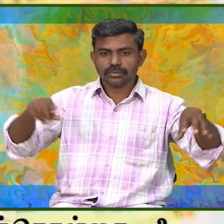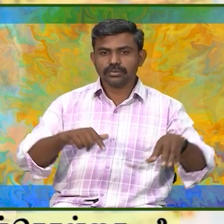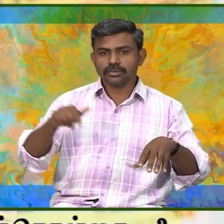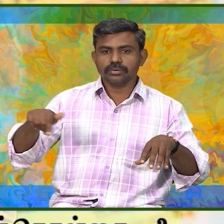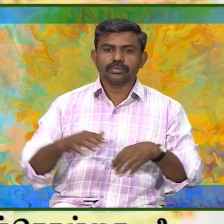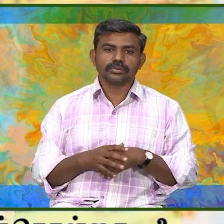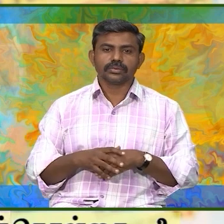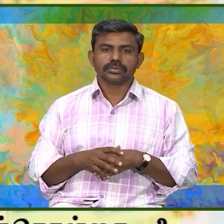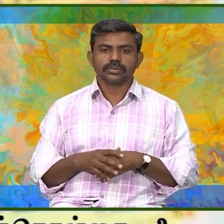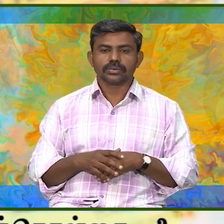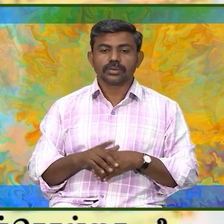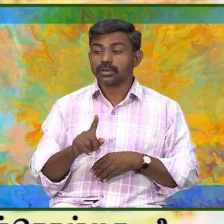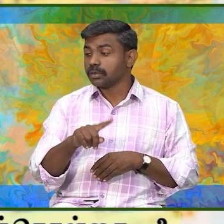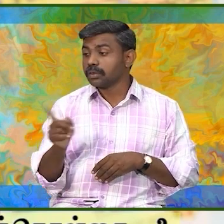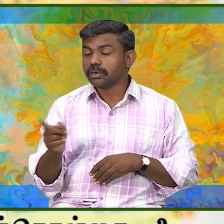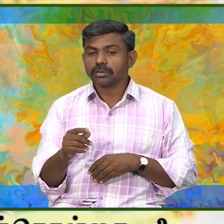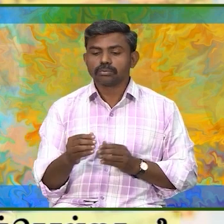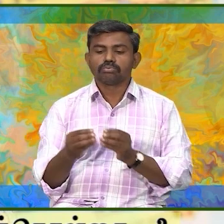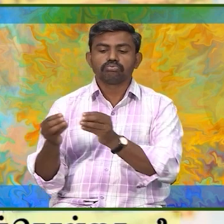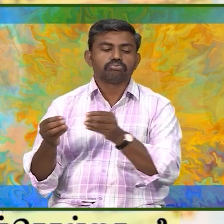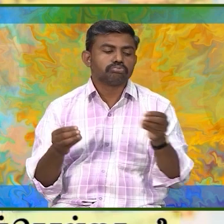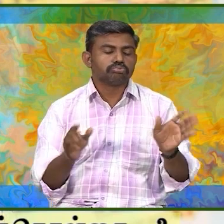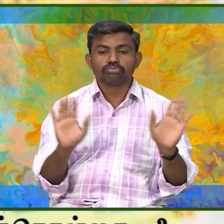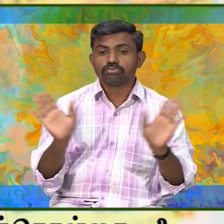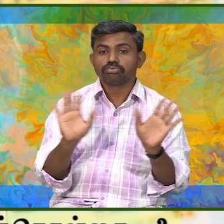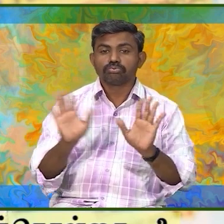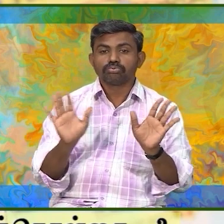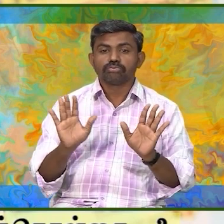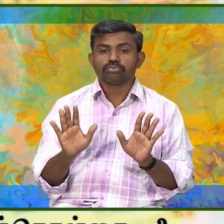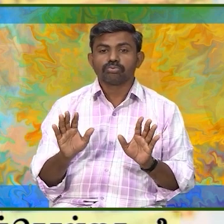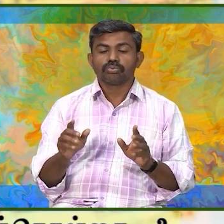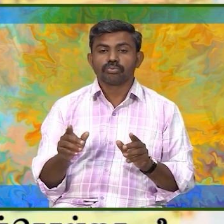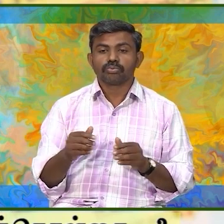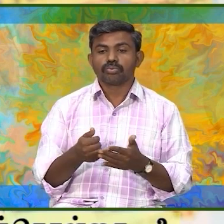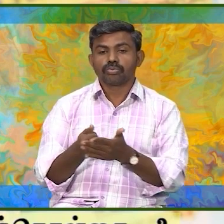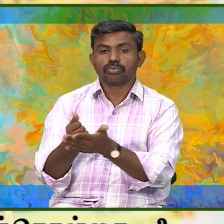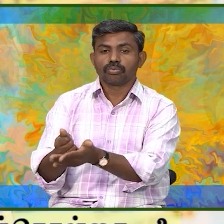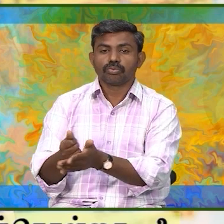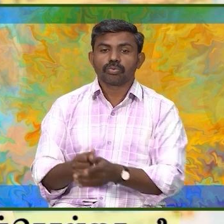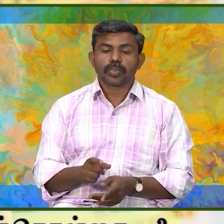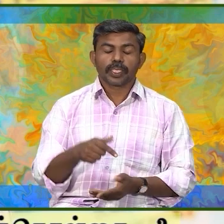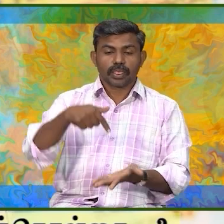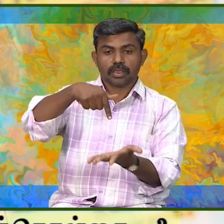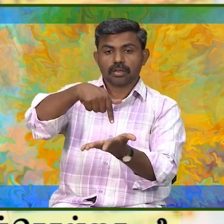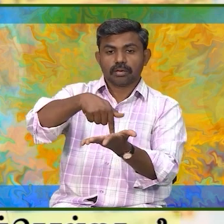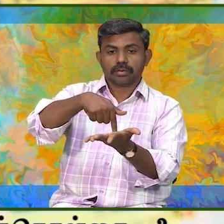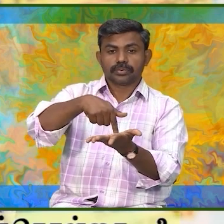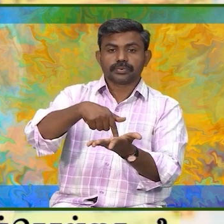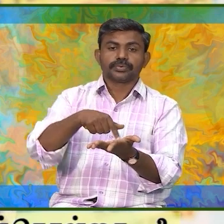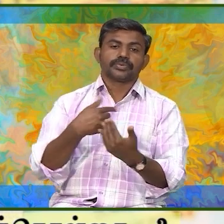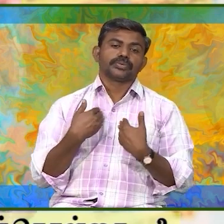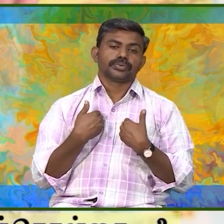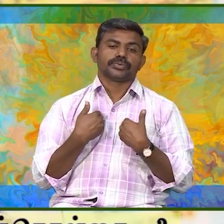என்பது என்னன்னு கேட்டிங்கன்னா, நாம் யாருக்கும் யாரையும் சார்ந்து இருக்கக்கூடாது, யாருக்கும் சப்போர்ட்டும் பண்ணக்கூடாது, நடுநிலைமையோடு